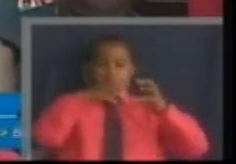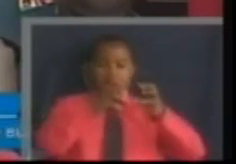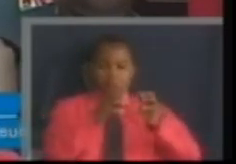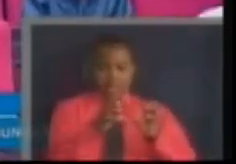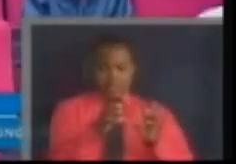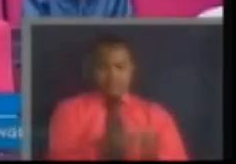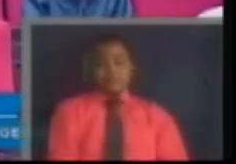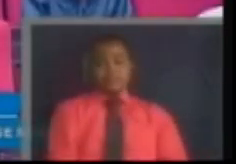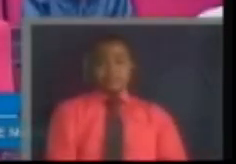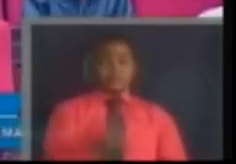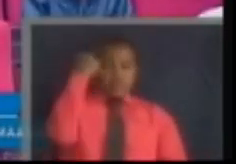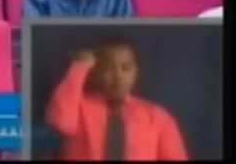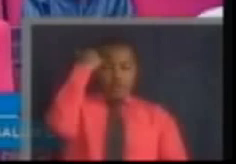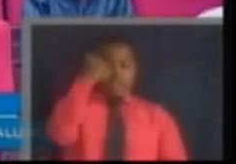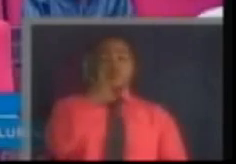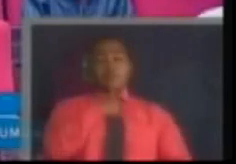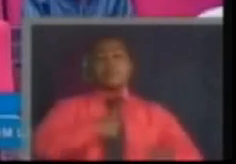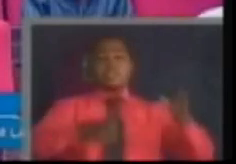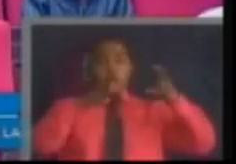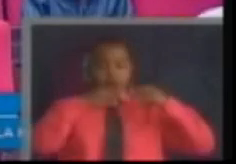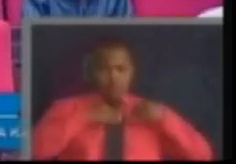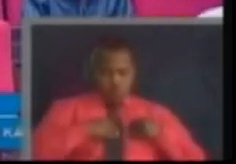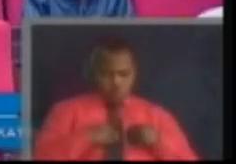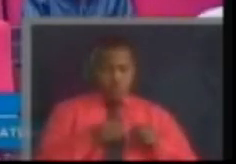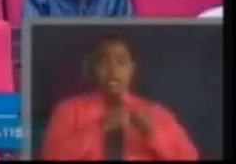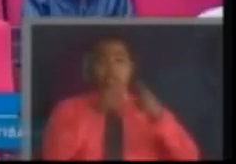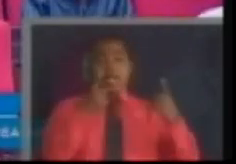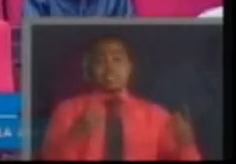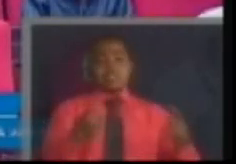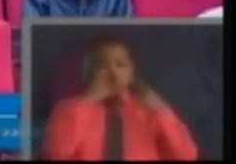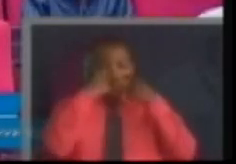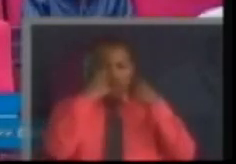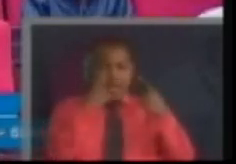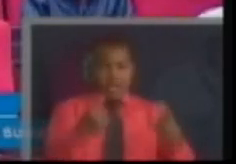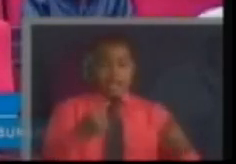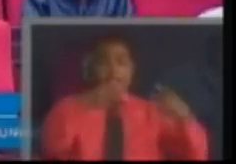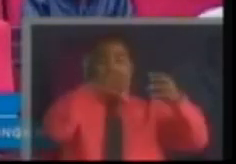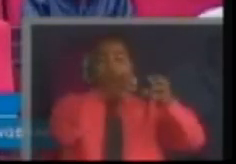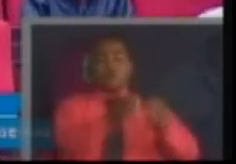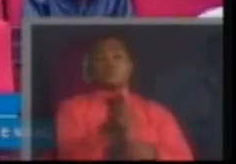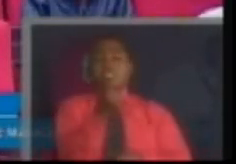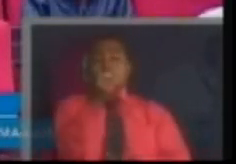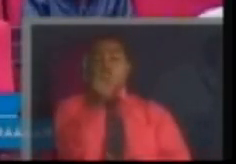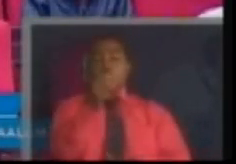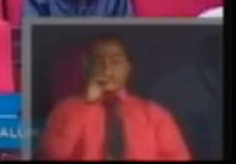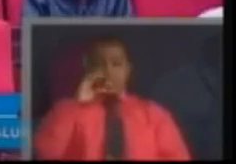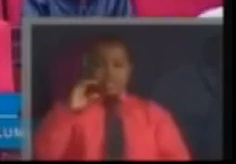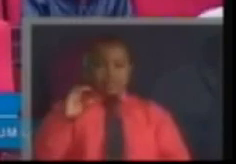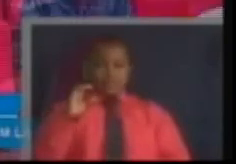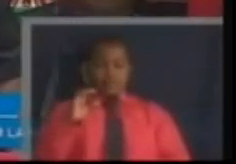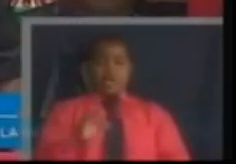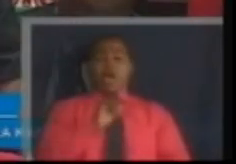kamati. Mheshimiwa mwenyekiti, naunga mkono. Lakini ukiangalia kifungu kidogo si